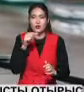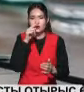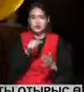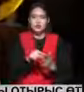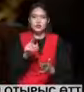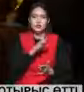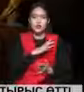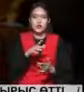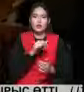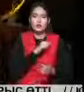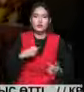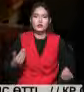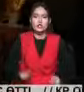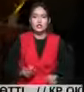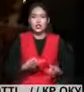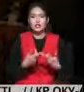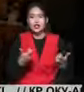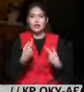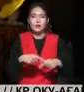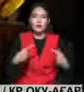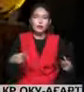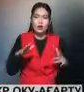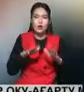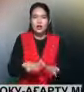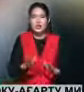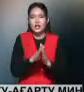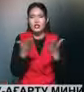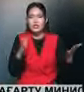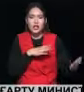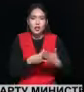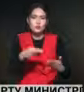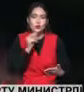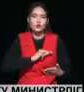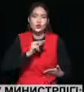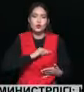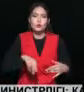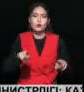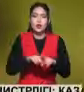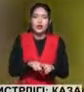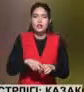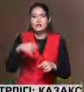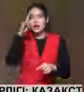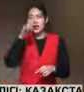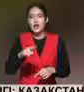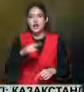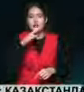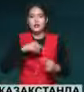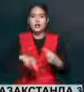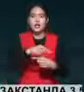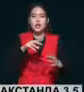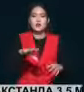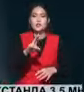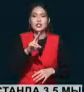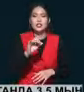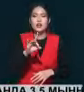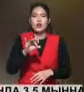Негізі шай елімізде қонақжайлықтың, достықтың, дипломатияның белгісі. Оған дәлел ақыштың Қазақстандағы елшісі Дэниел